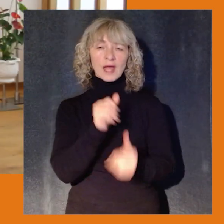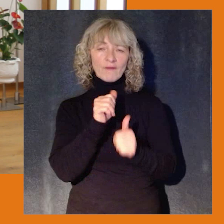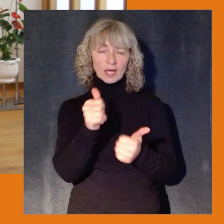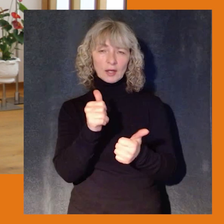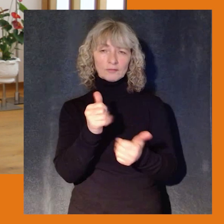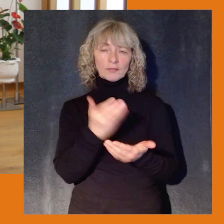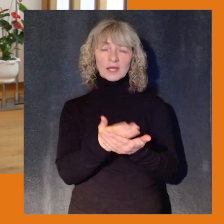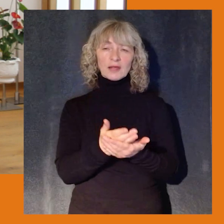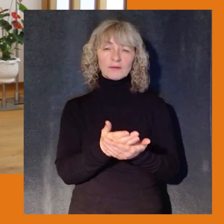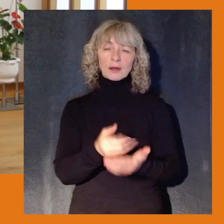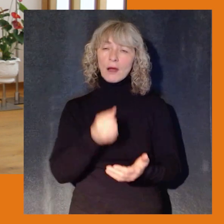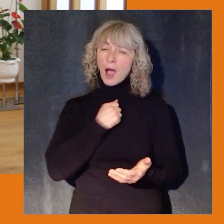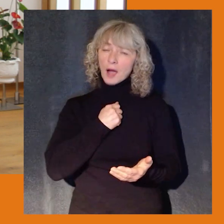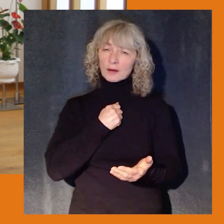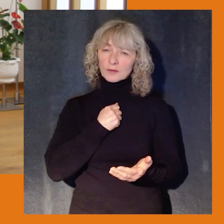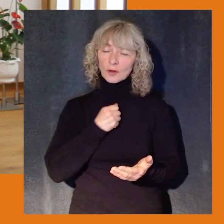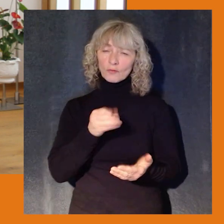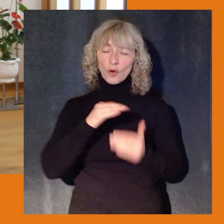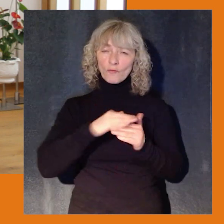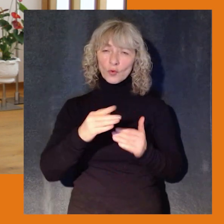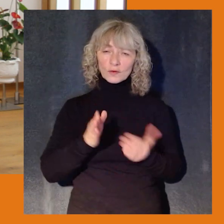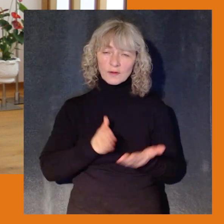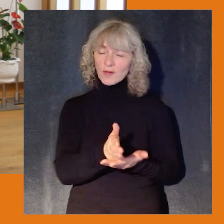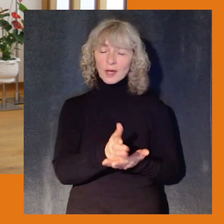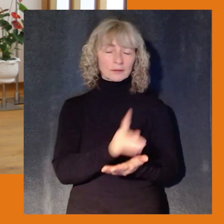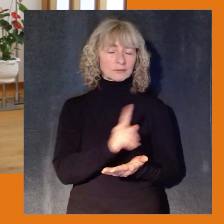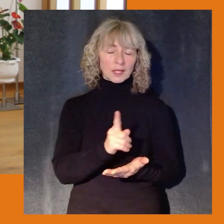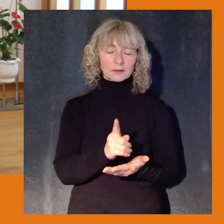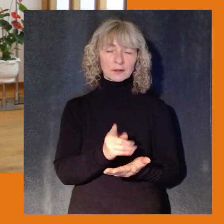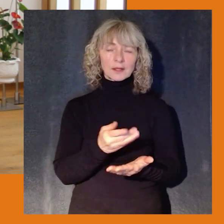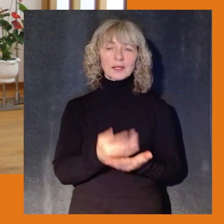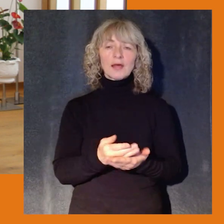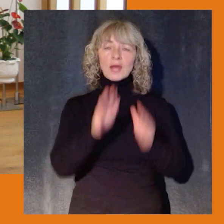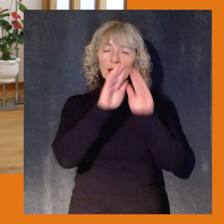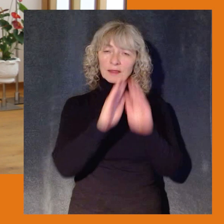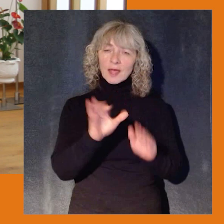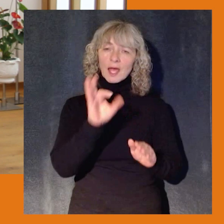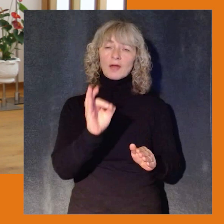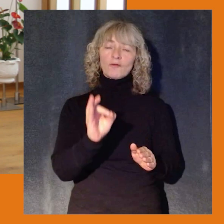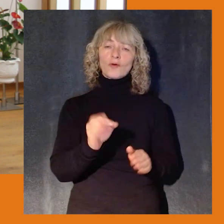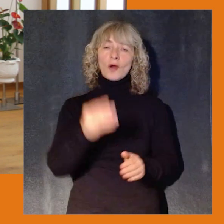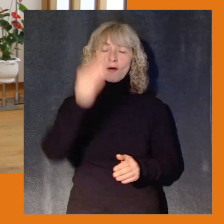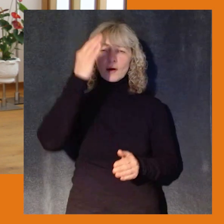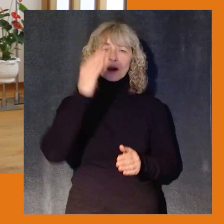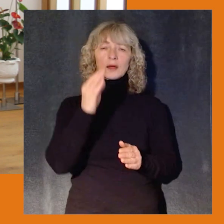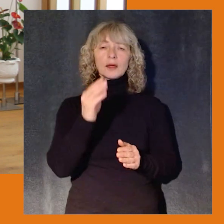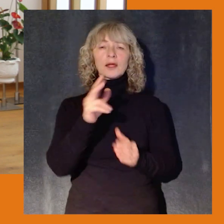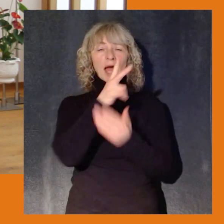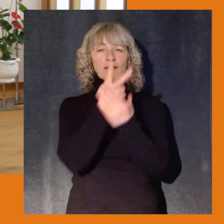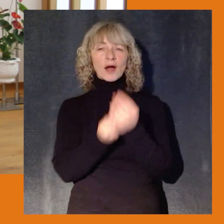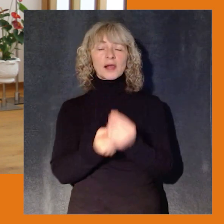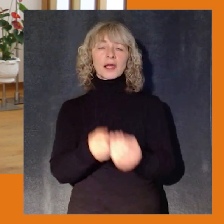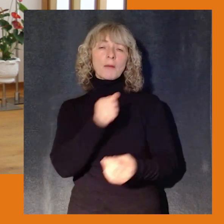mir nicht bange angesichts unseres Weges durch die Wüste. Dazu segne euch der